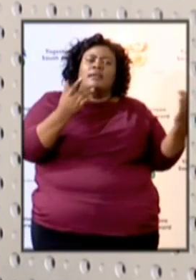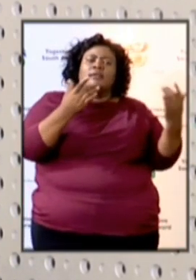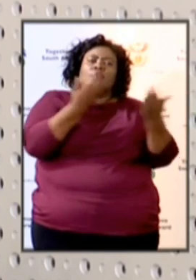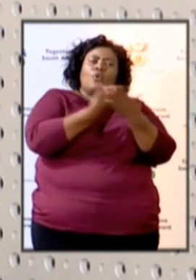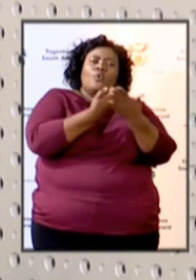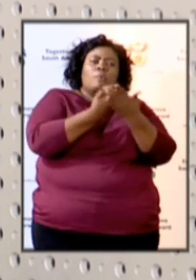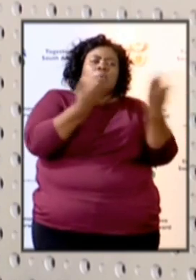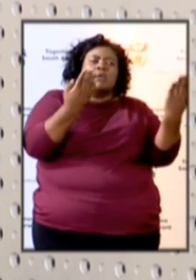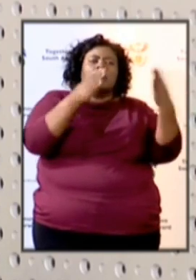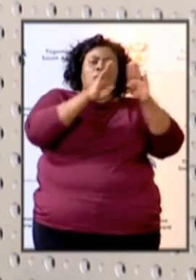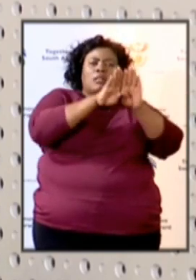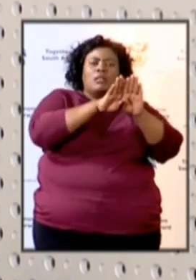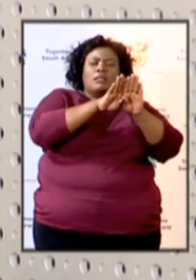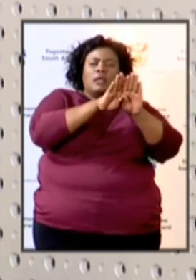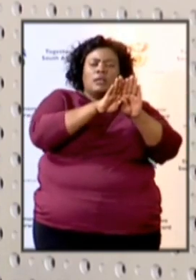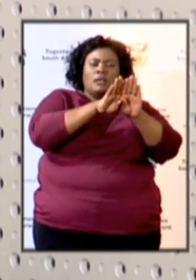ngibuka